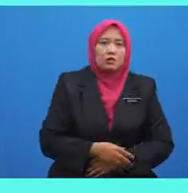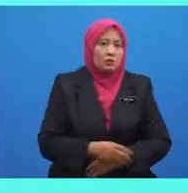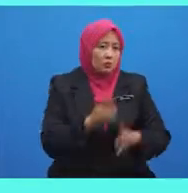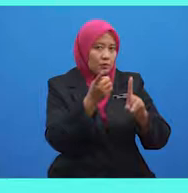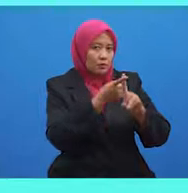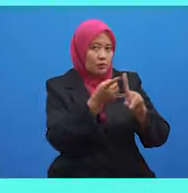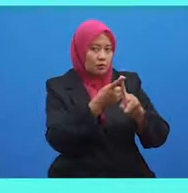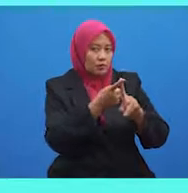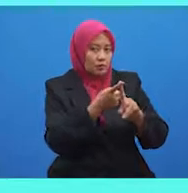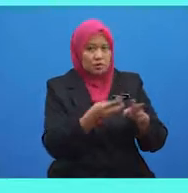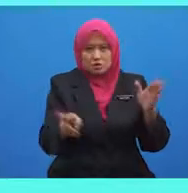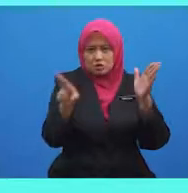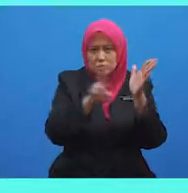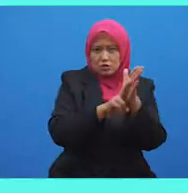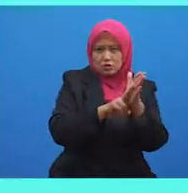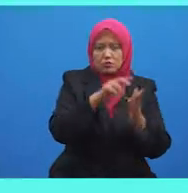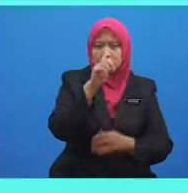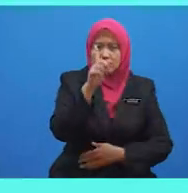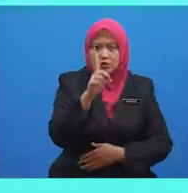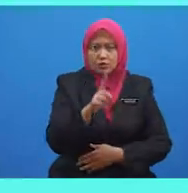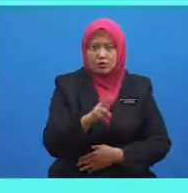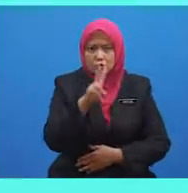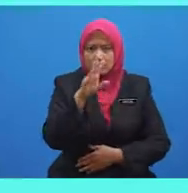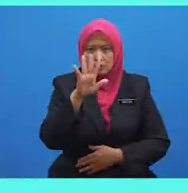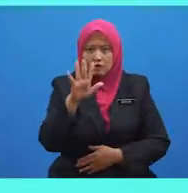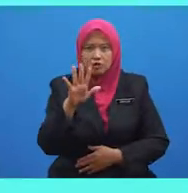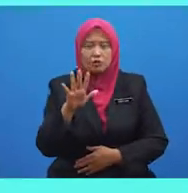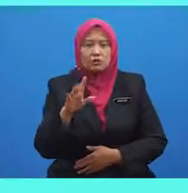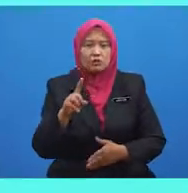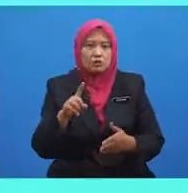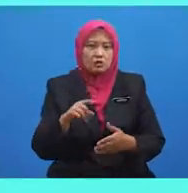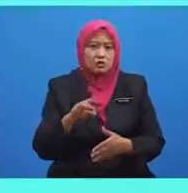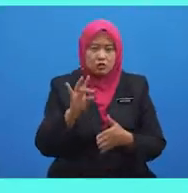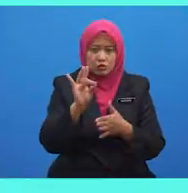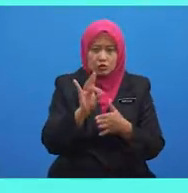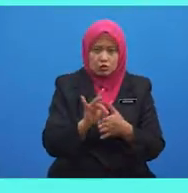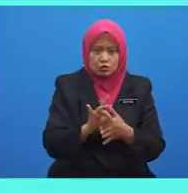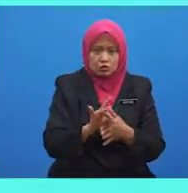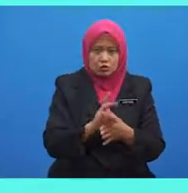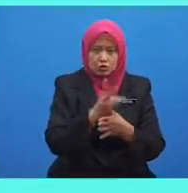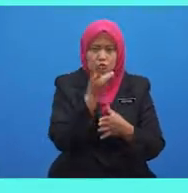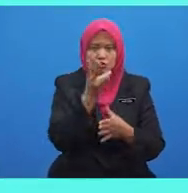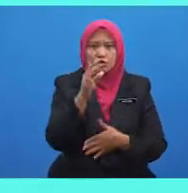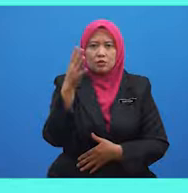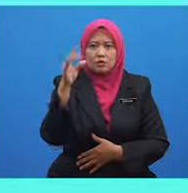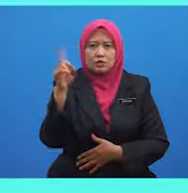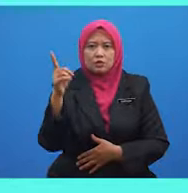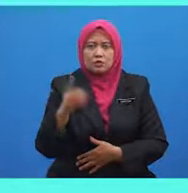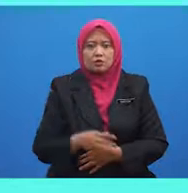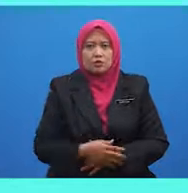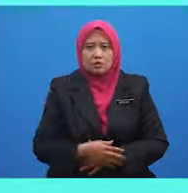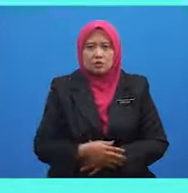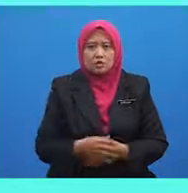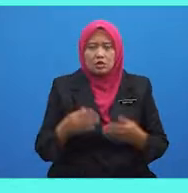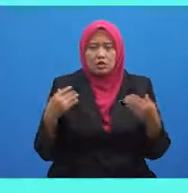Julai 1511 dilakukan dari arah laut. Portugis menggunakan 17 buah kapal dan 800